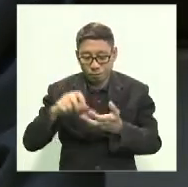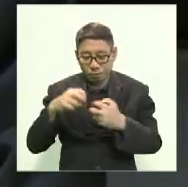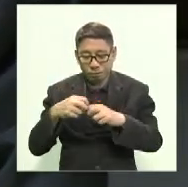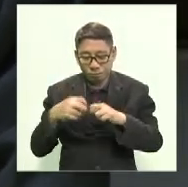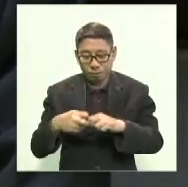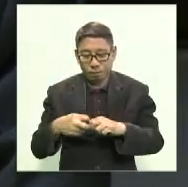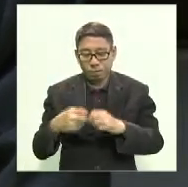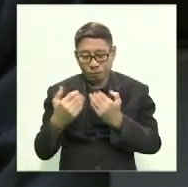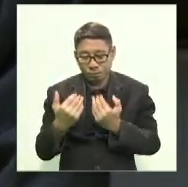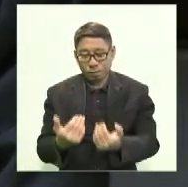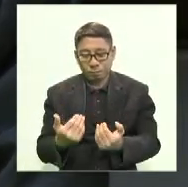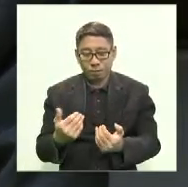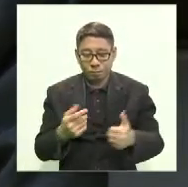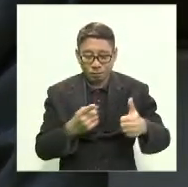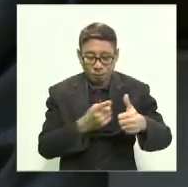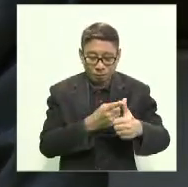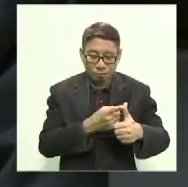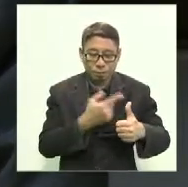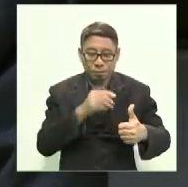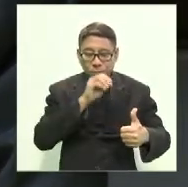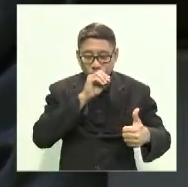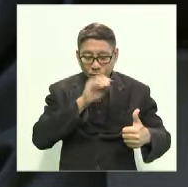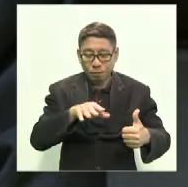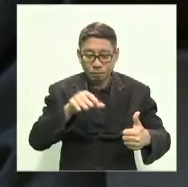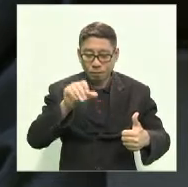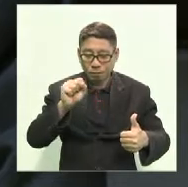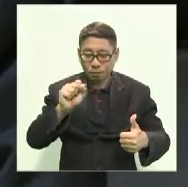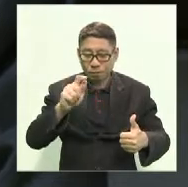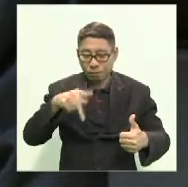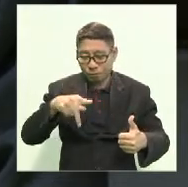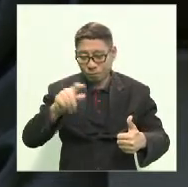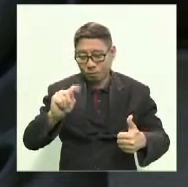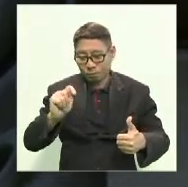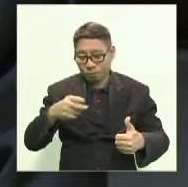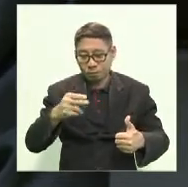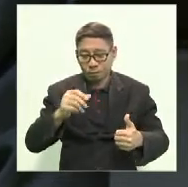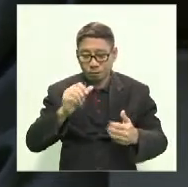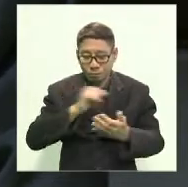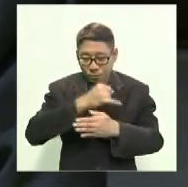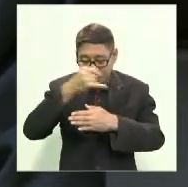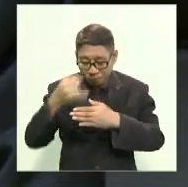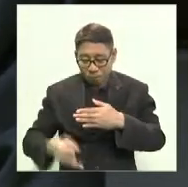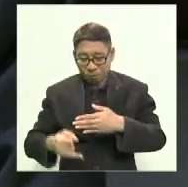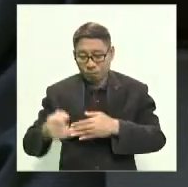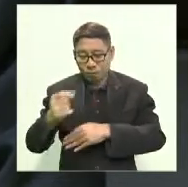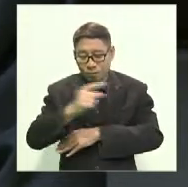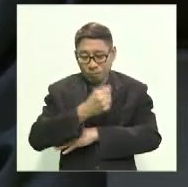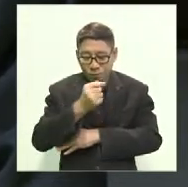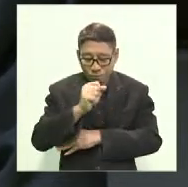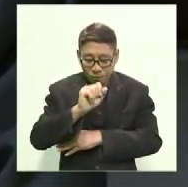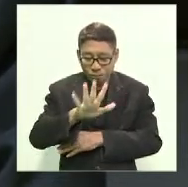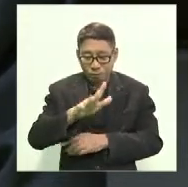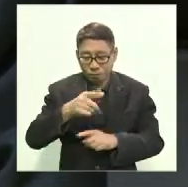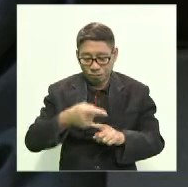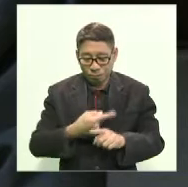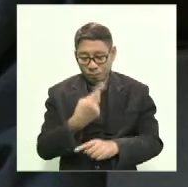หนึ่งได้วันนี้ได้สั่งการให้สพฐให้ทุกโรงเรียนสอนให้จบภายใน15นะครับเพ